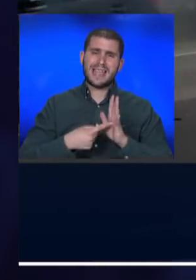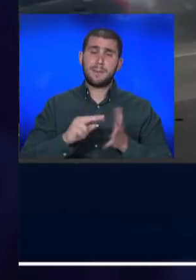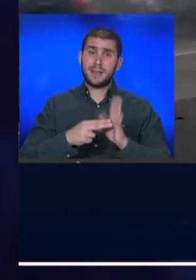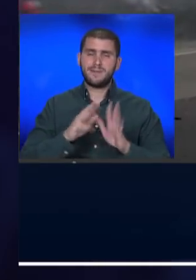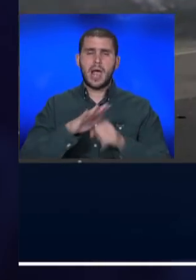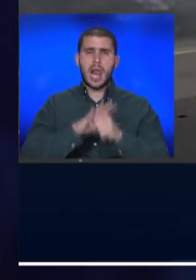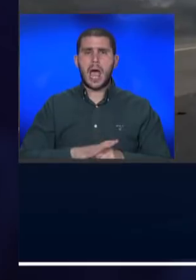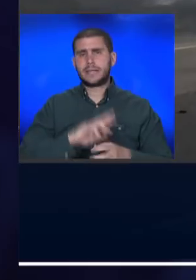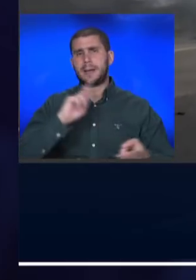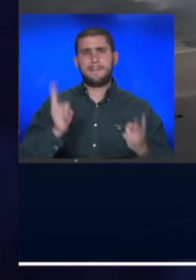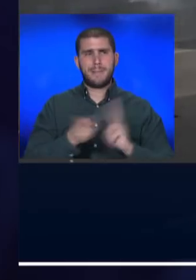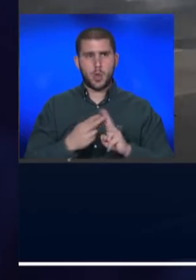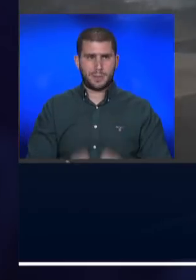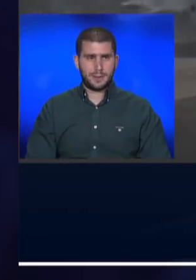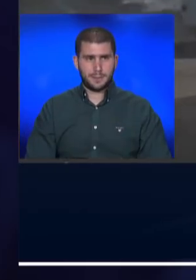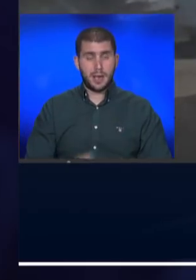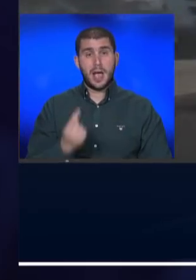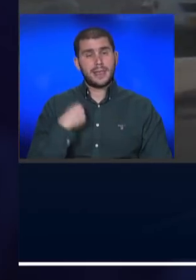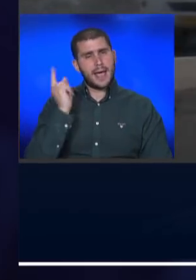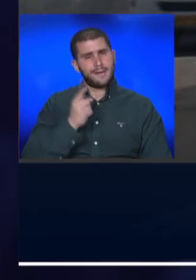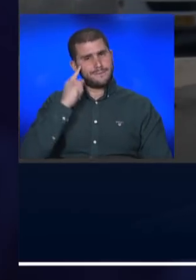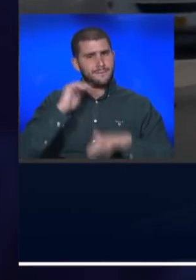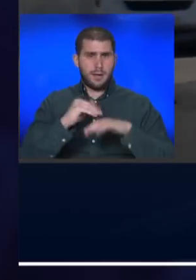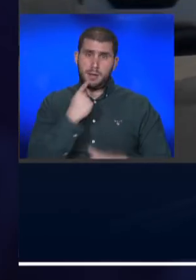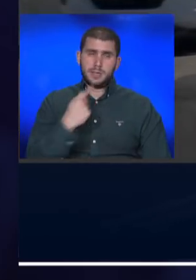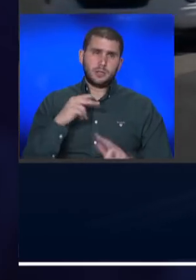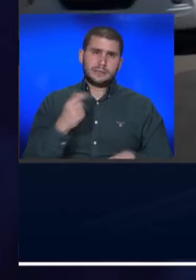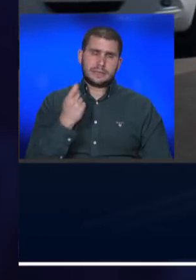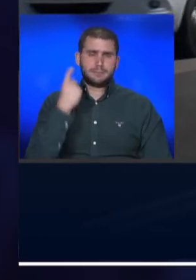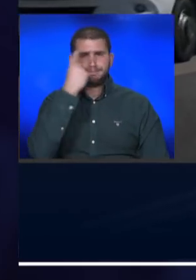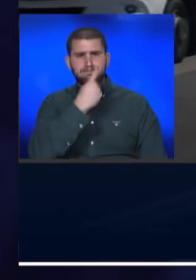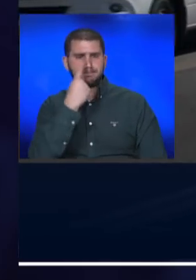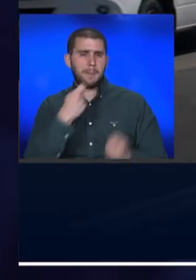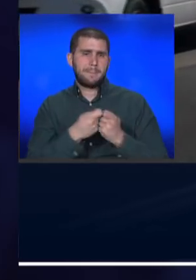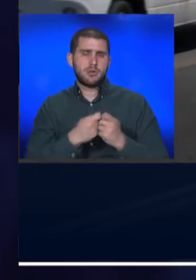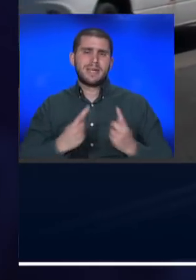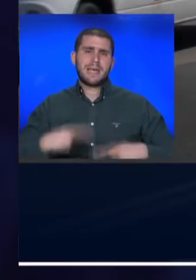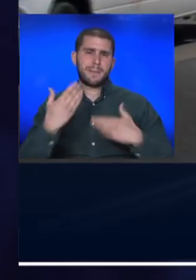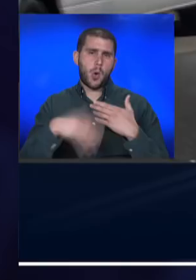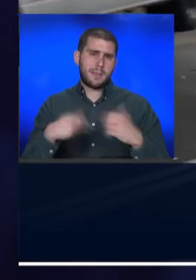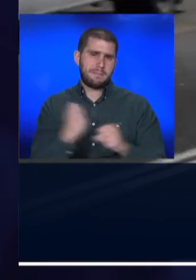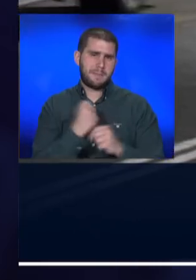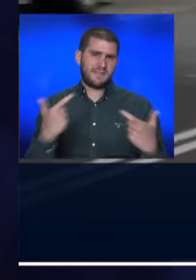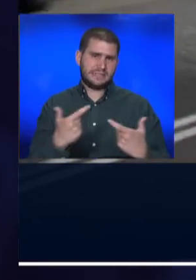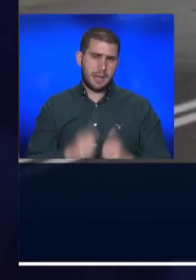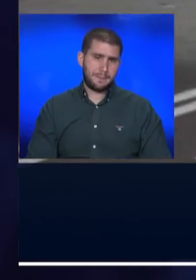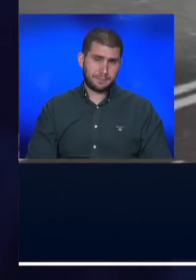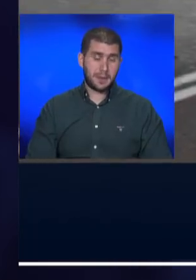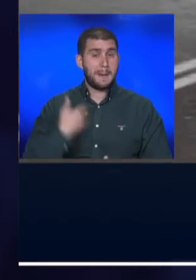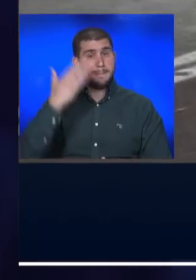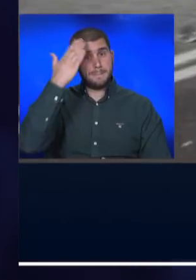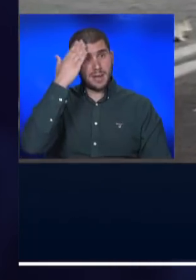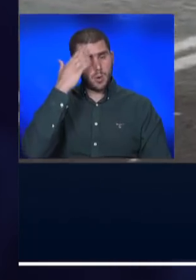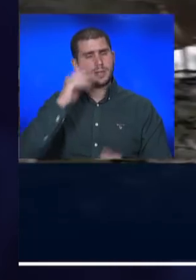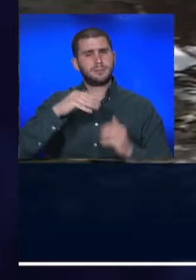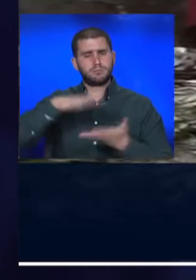הבינלאומי. אני חייב להגיד שיש לי קצת סימני שאלה לגבי היממות האחרונות במבצע. מהיכרות שלי עם בנק המטרות ויכולת ייצור